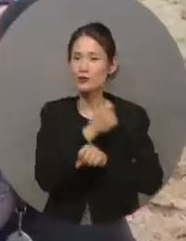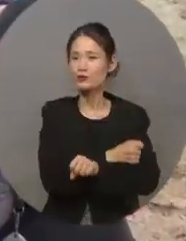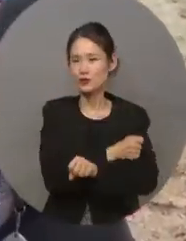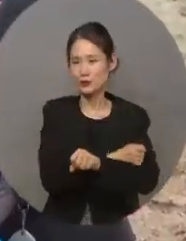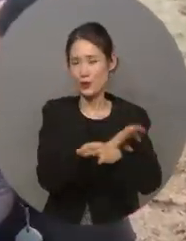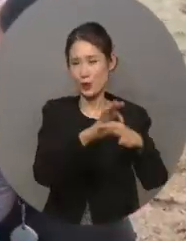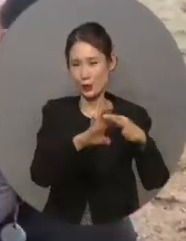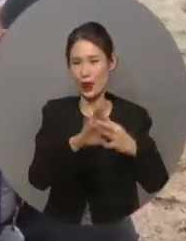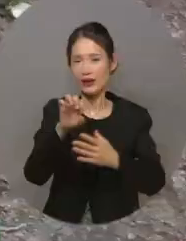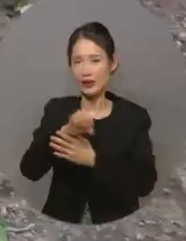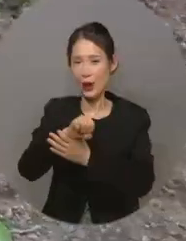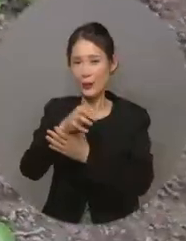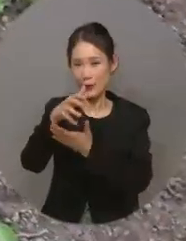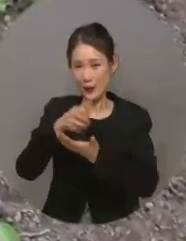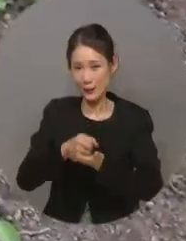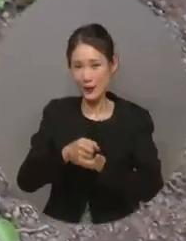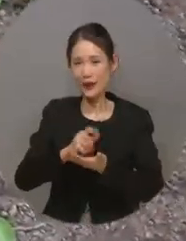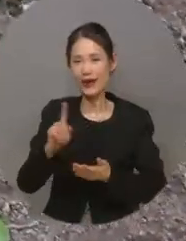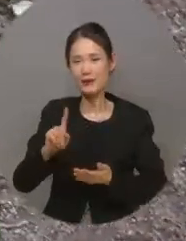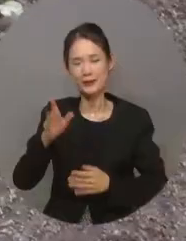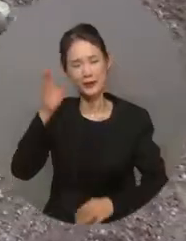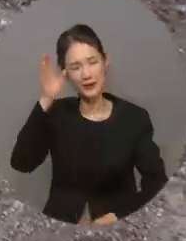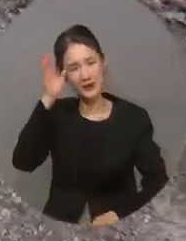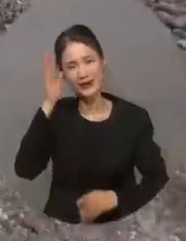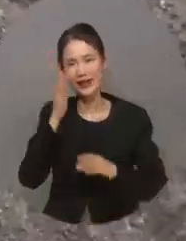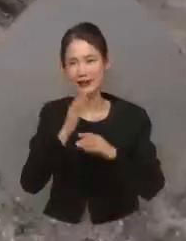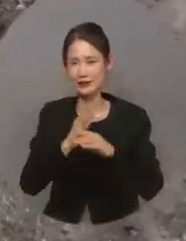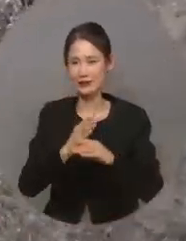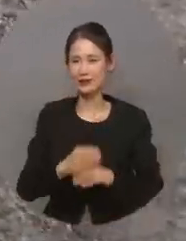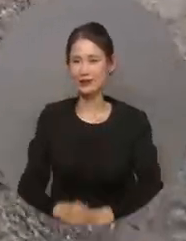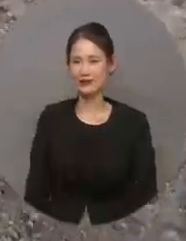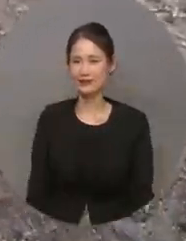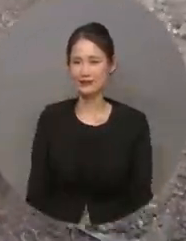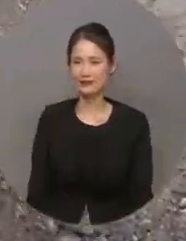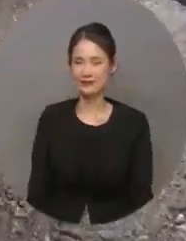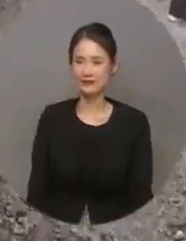가져다 줄 열매가 무엇일지 기대가 됩니다. 복지TV 경기방송 정우선입니다.